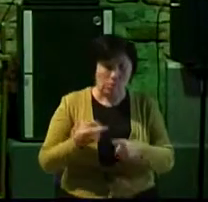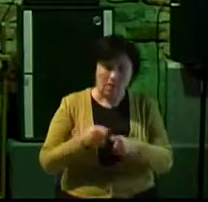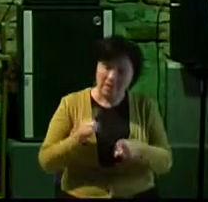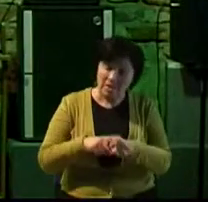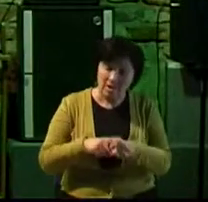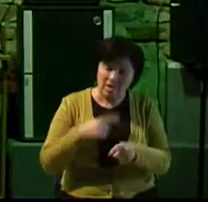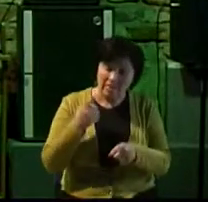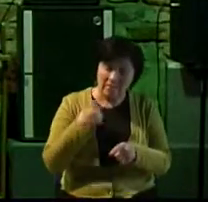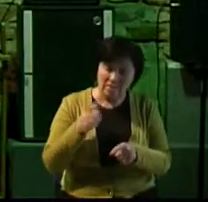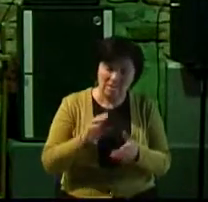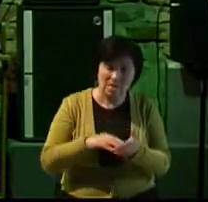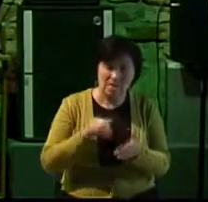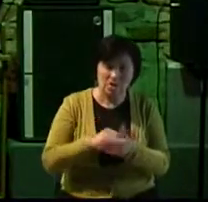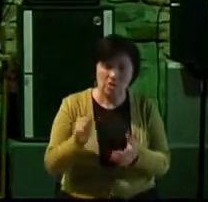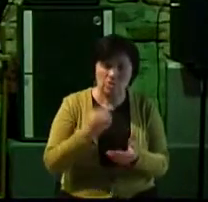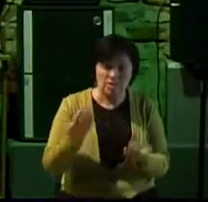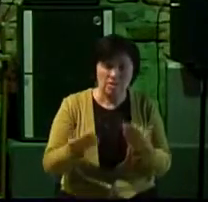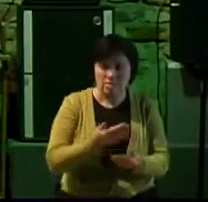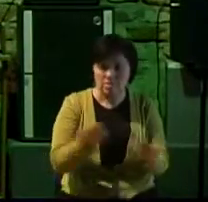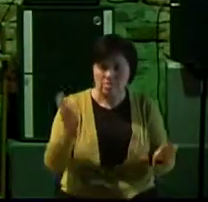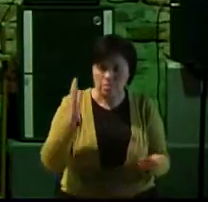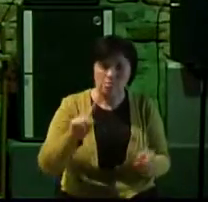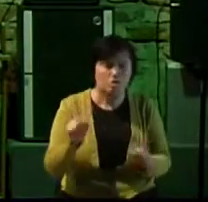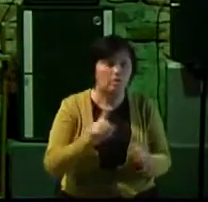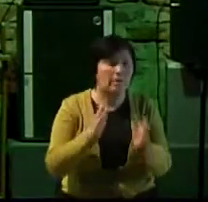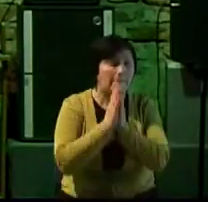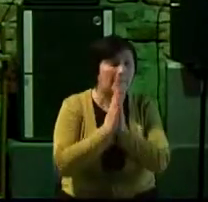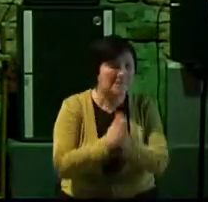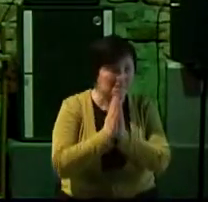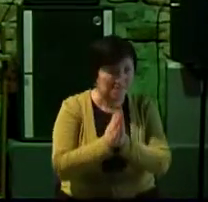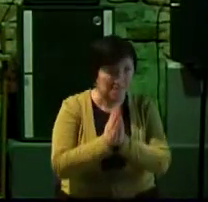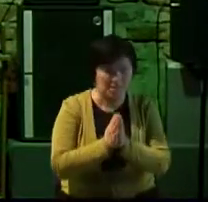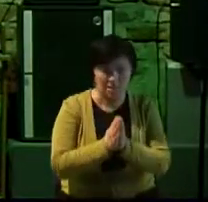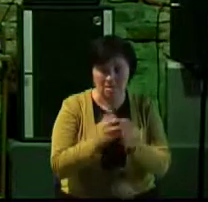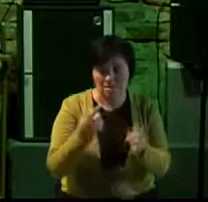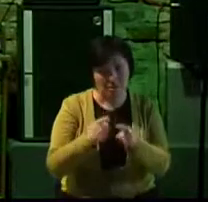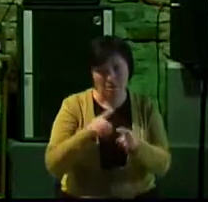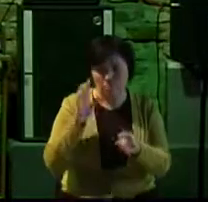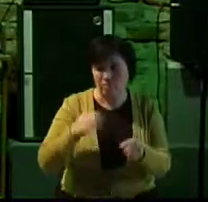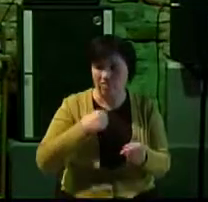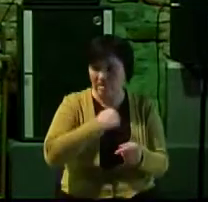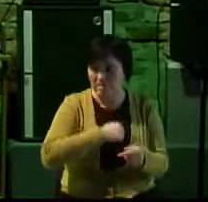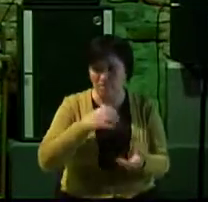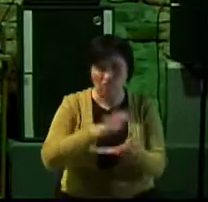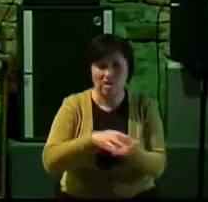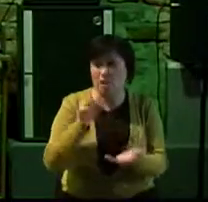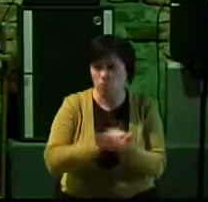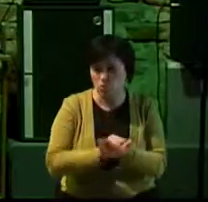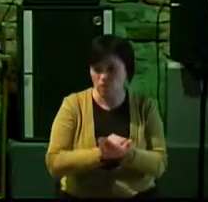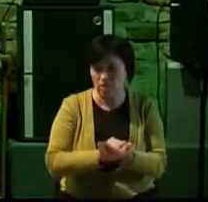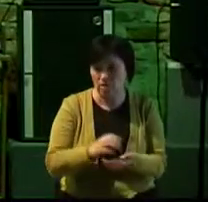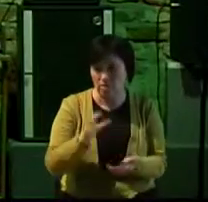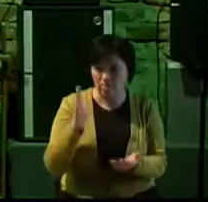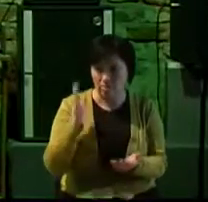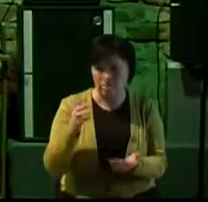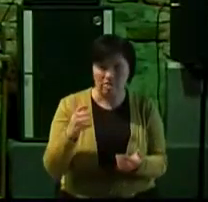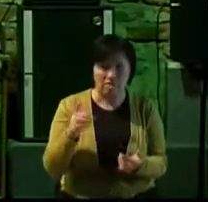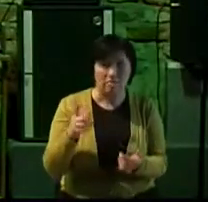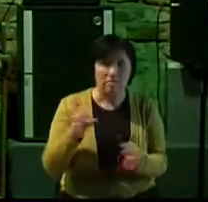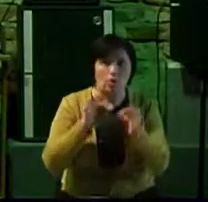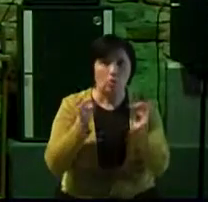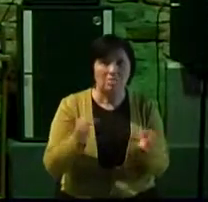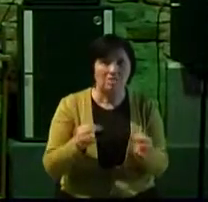Господь не безразличен к нам, и Господь любит нас. И любя нас, Он желает, чтобы мы открывали